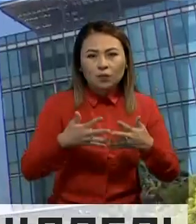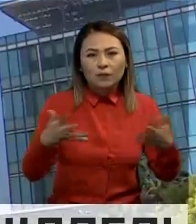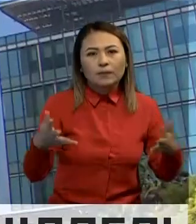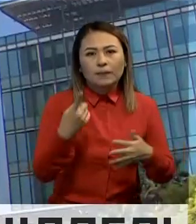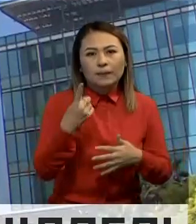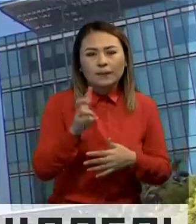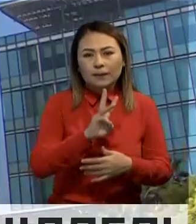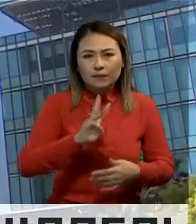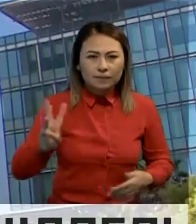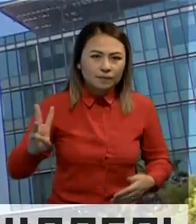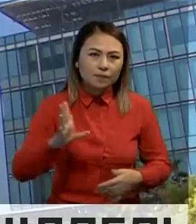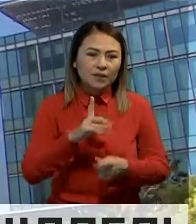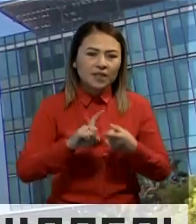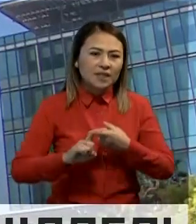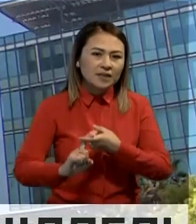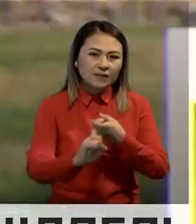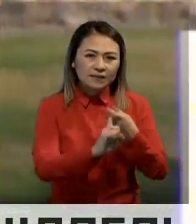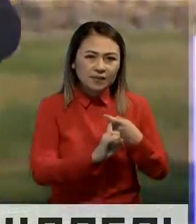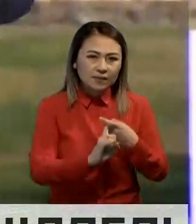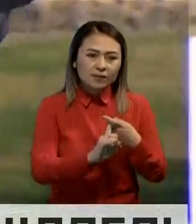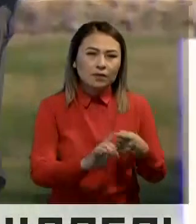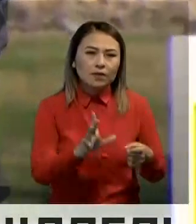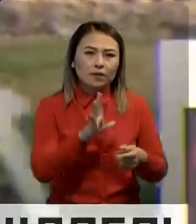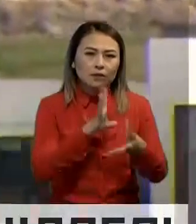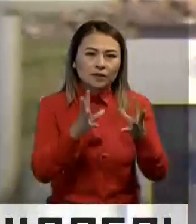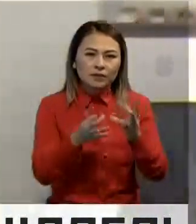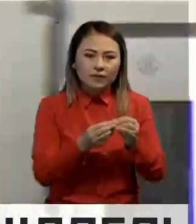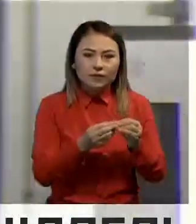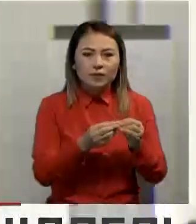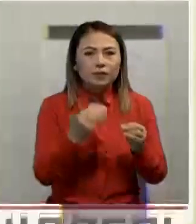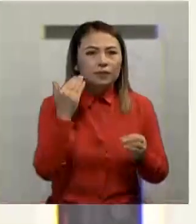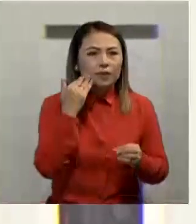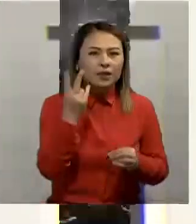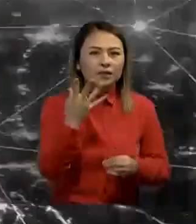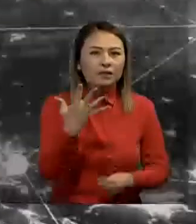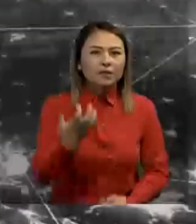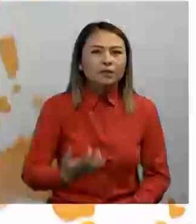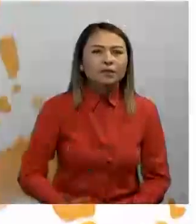1 миллионға жетіп, инфекциядан көз жұмғандар саны 2,5 мыңға жуықтады.